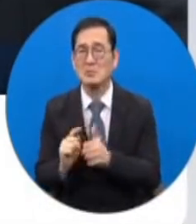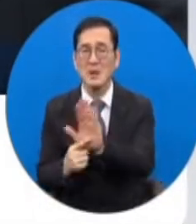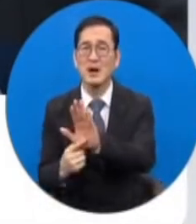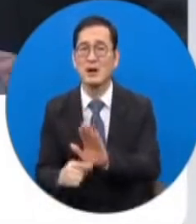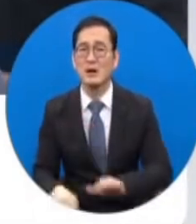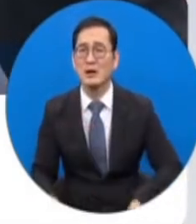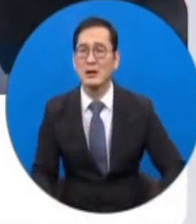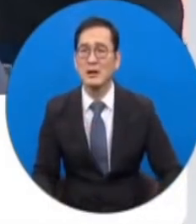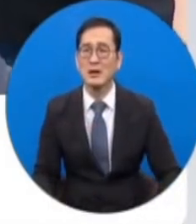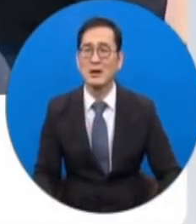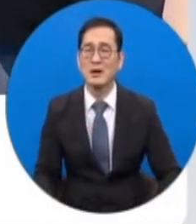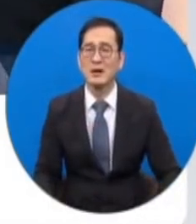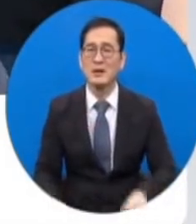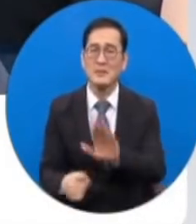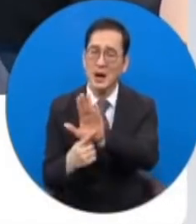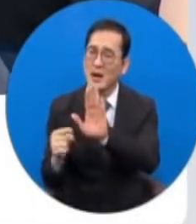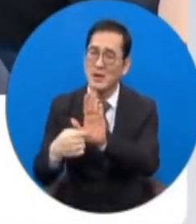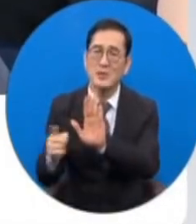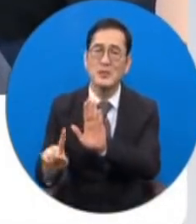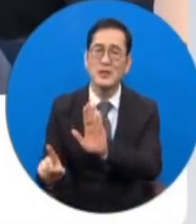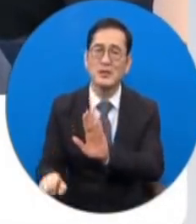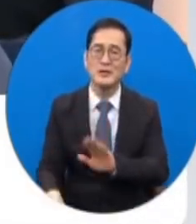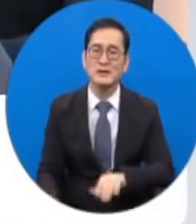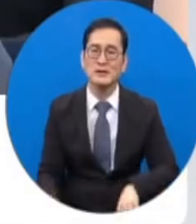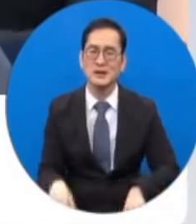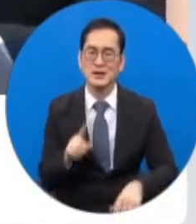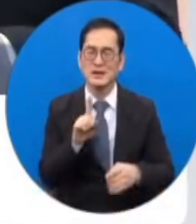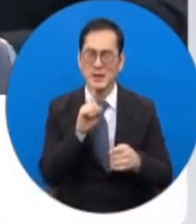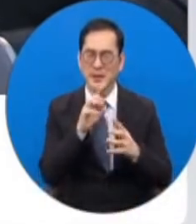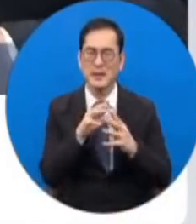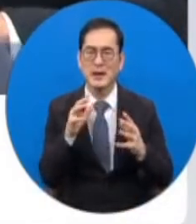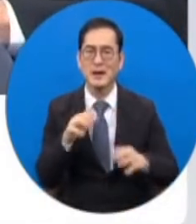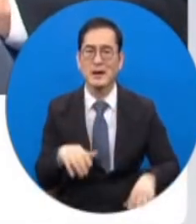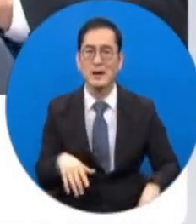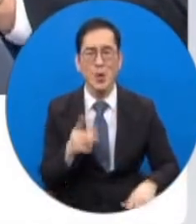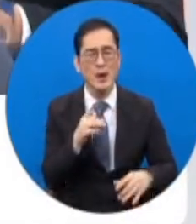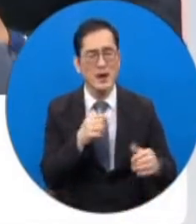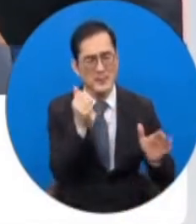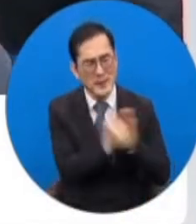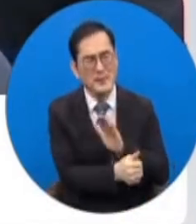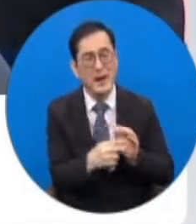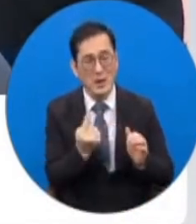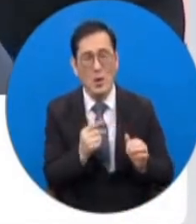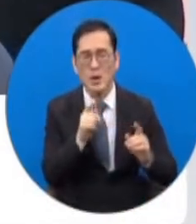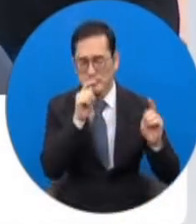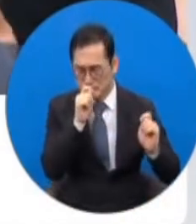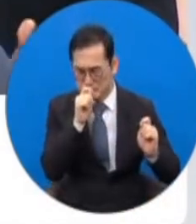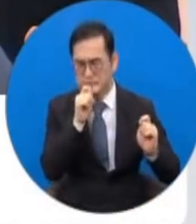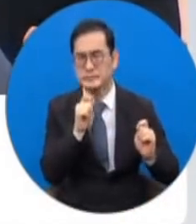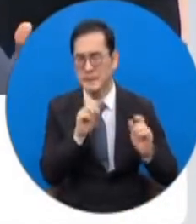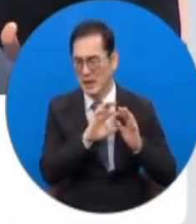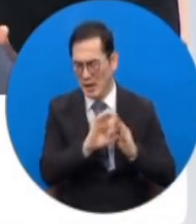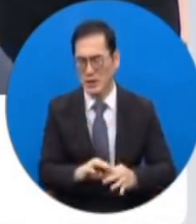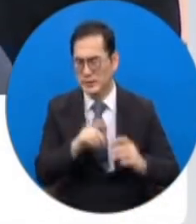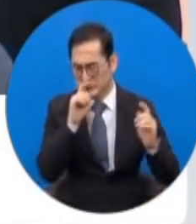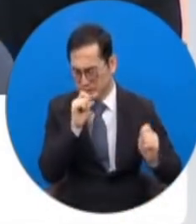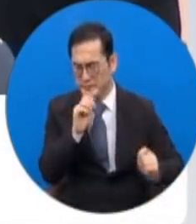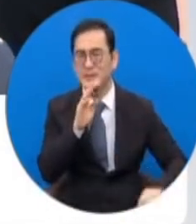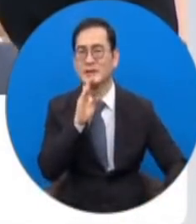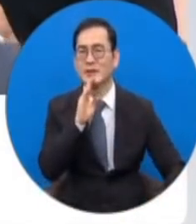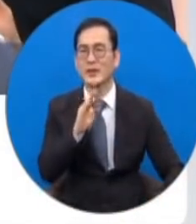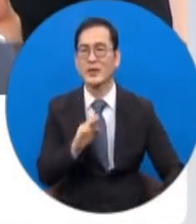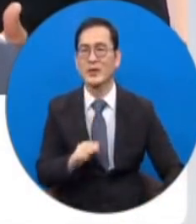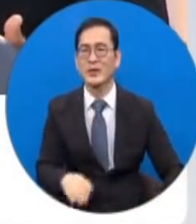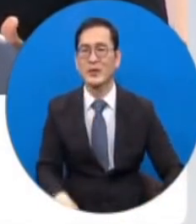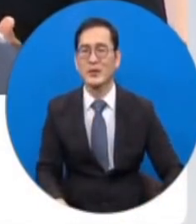그걸 끝까지 1부 하는게 맞거든요 근데 이 부분을 뭐 물론 불가 펴게 어떤 성장이 여행이 때문에 그걸 깔